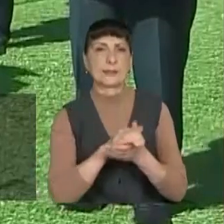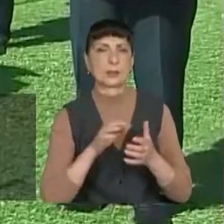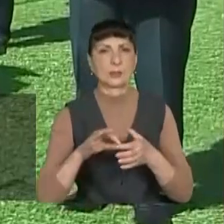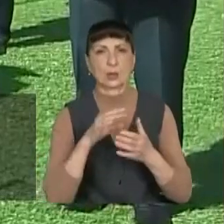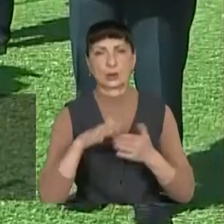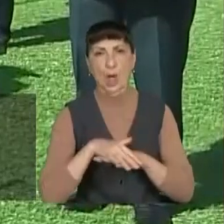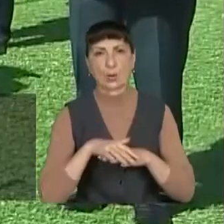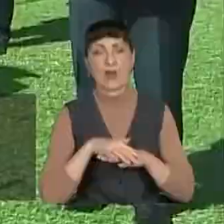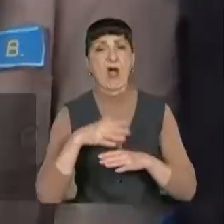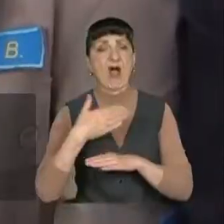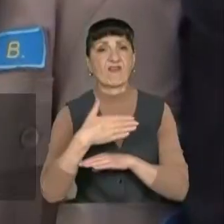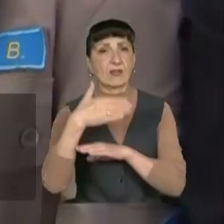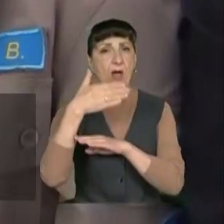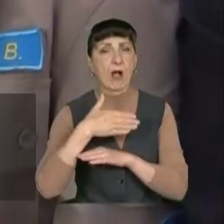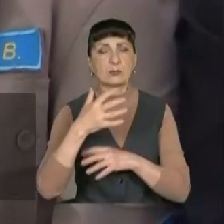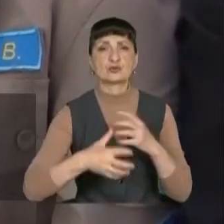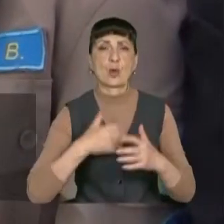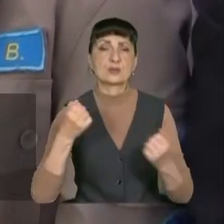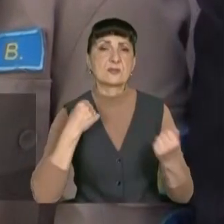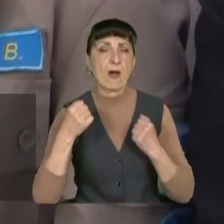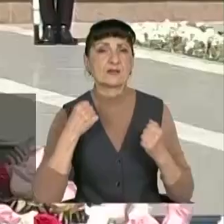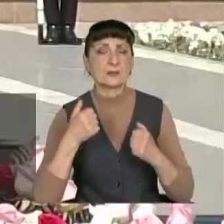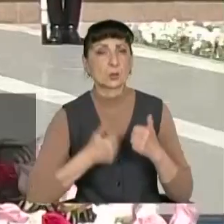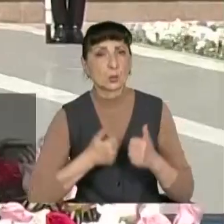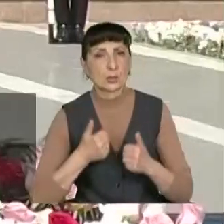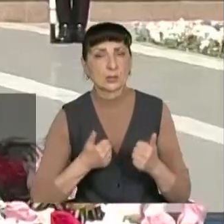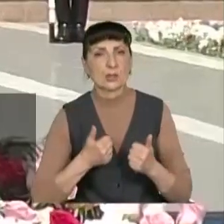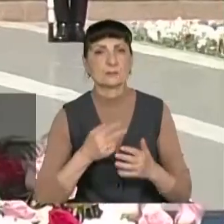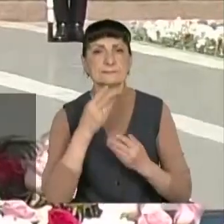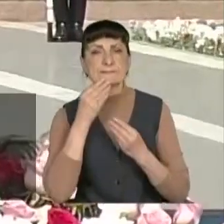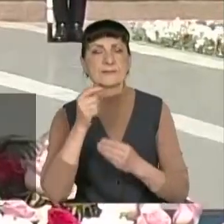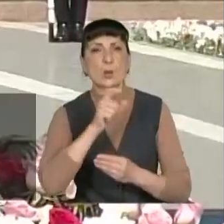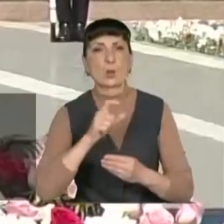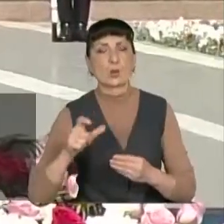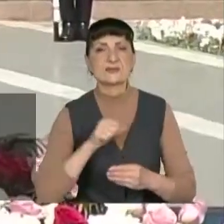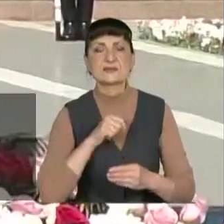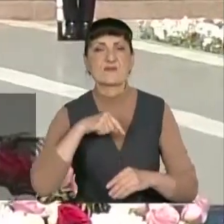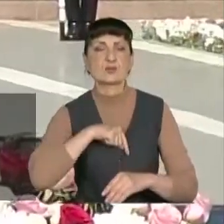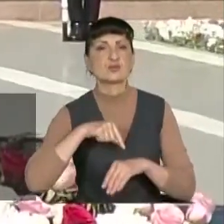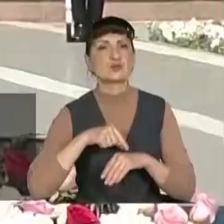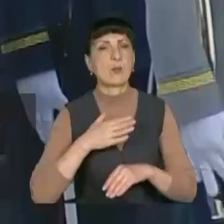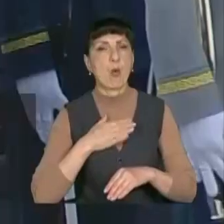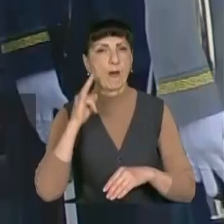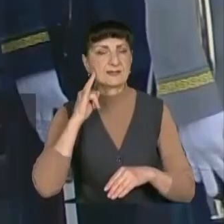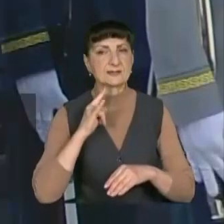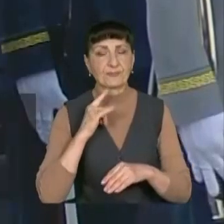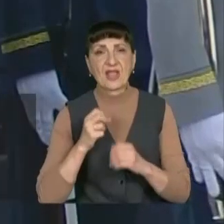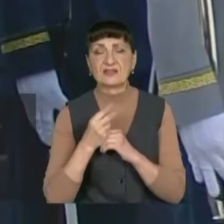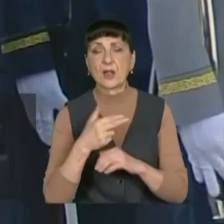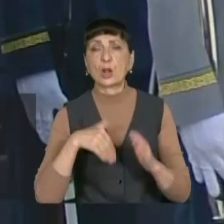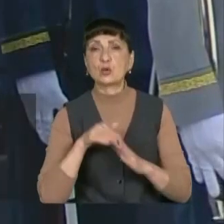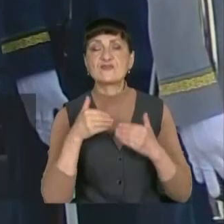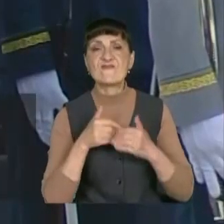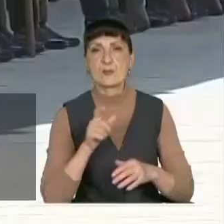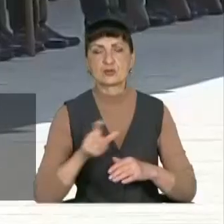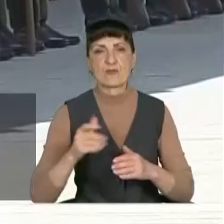флаг регулярно поднимается на международных спортивных турнирах, пробуждая в гражданах самые высокие чувства. 12 лучших